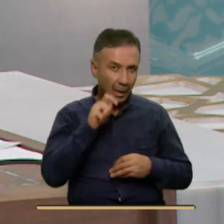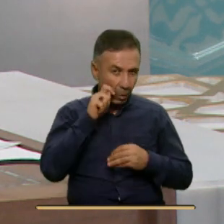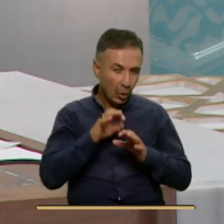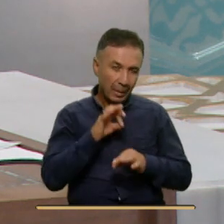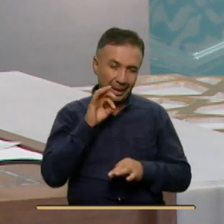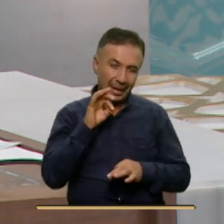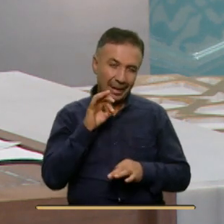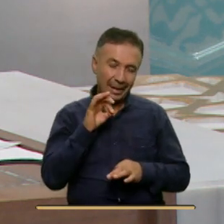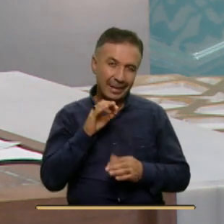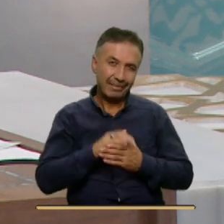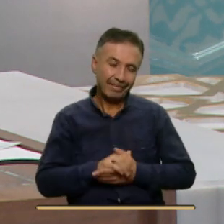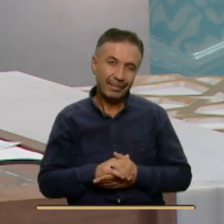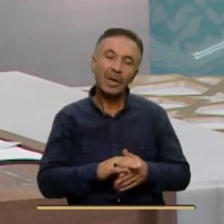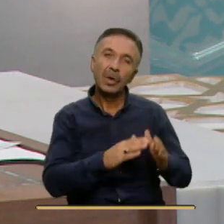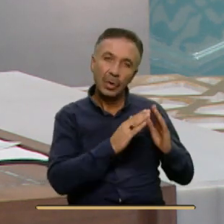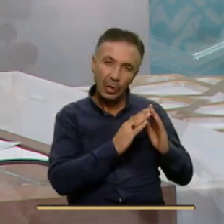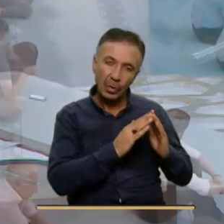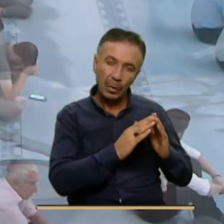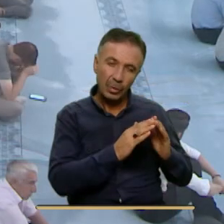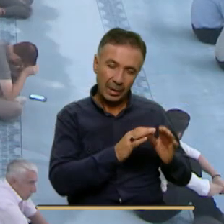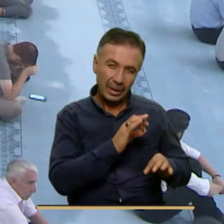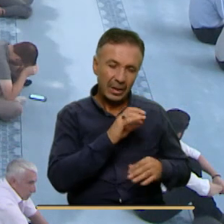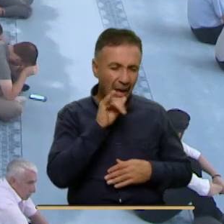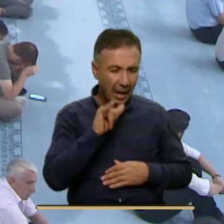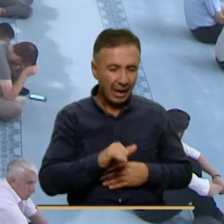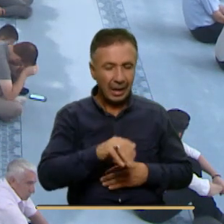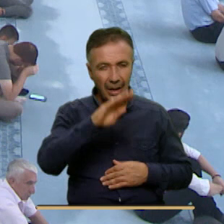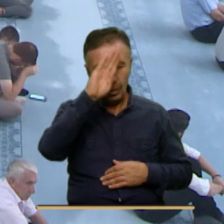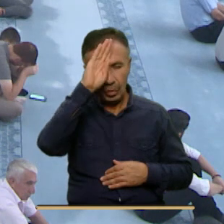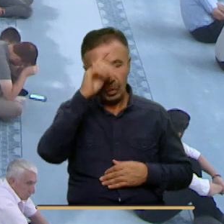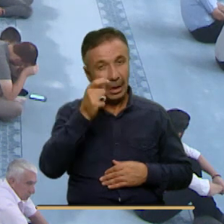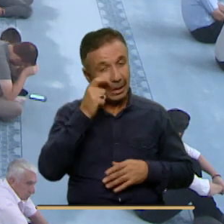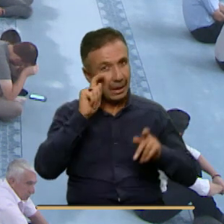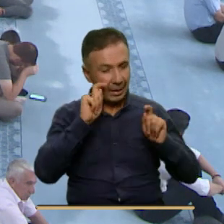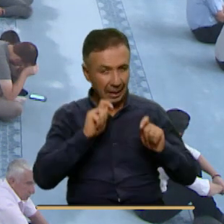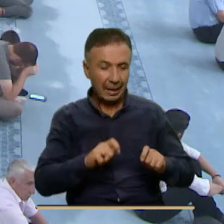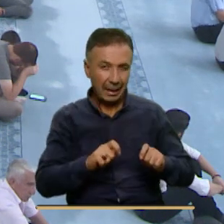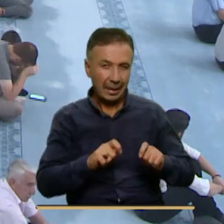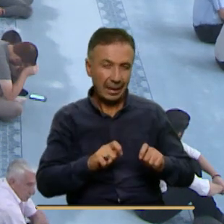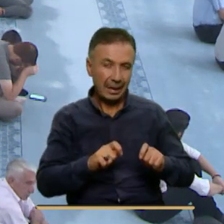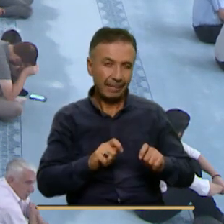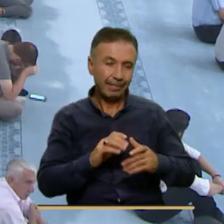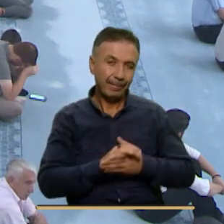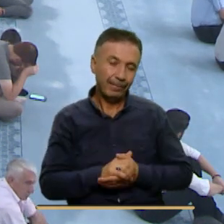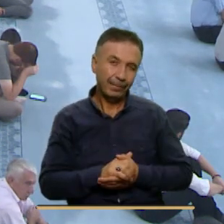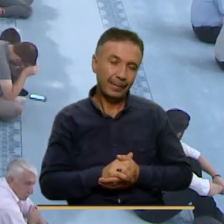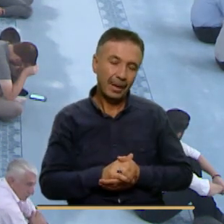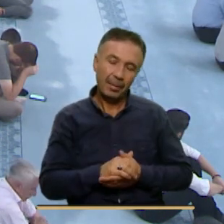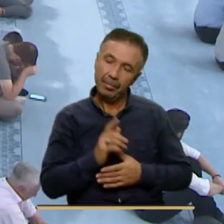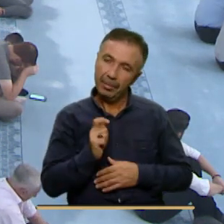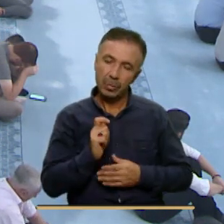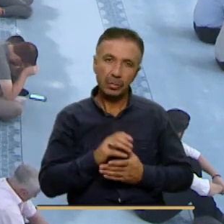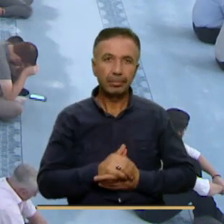ve Müslüman komşusunun hak ve hukukuna riayet eder, riayet